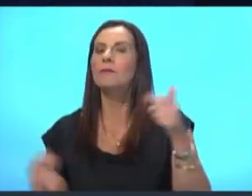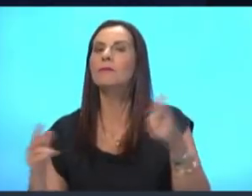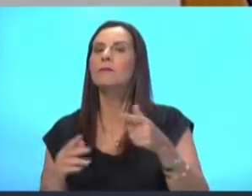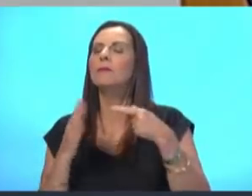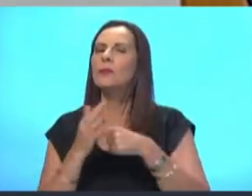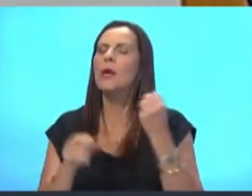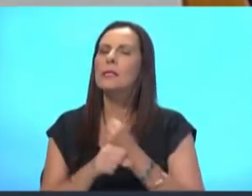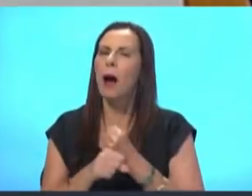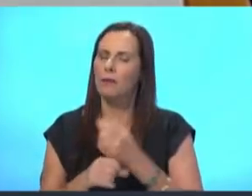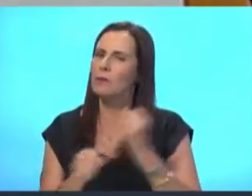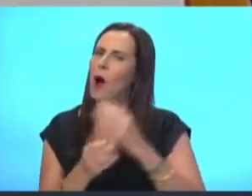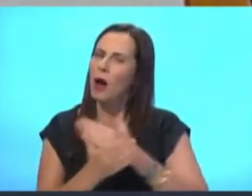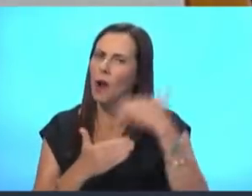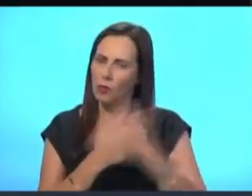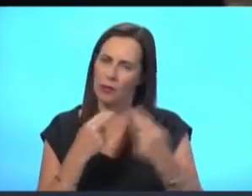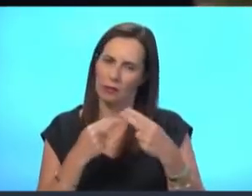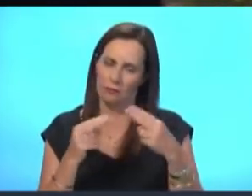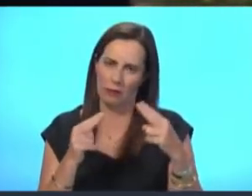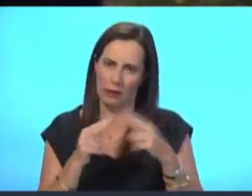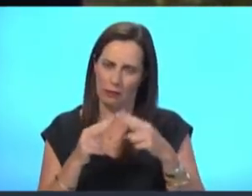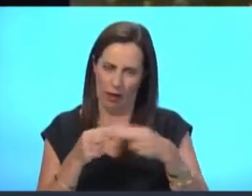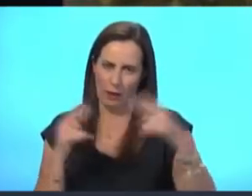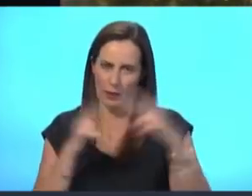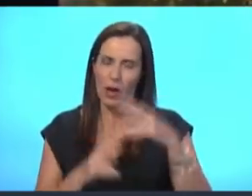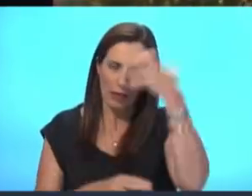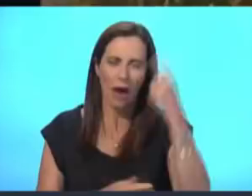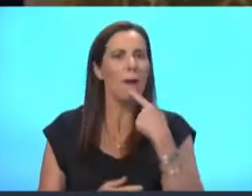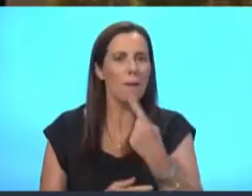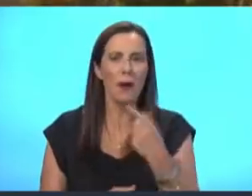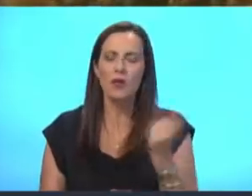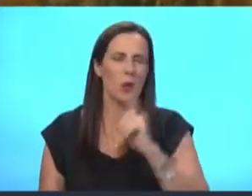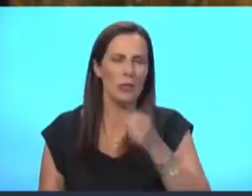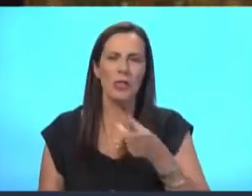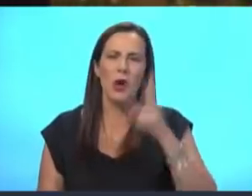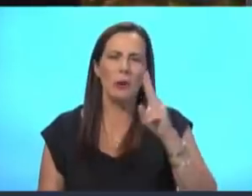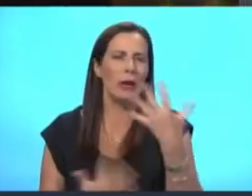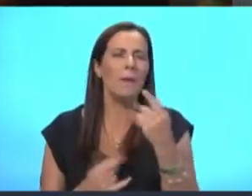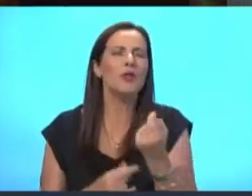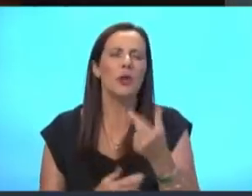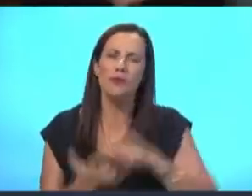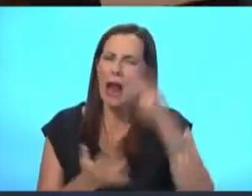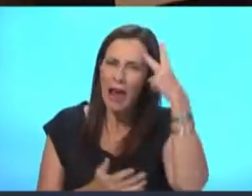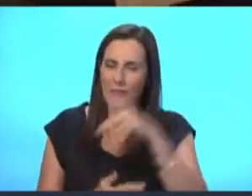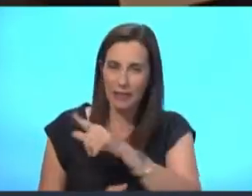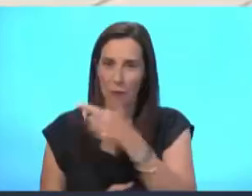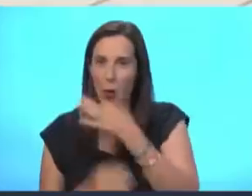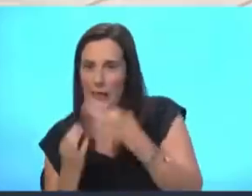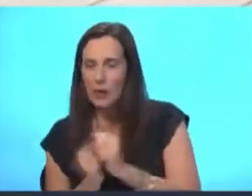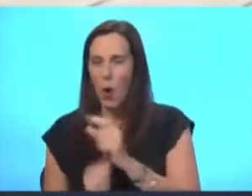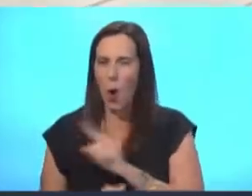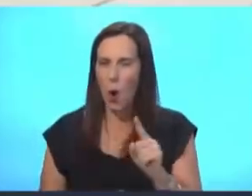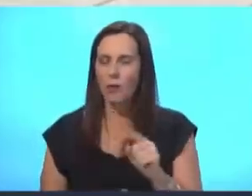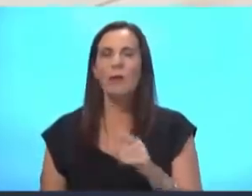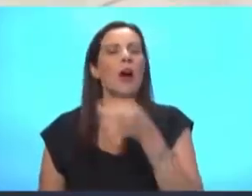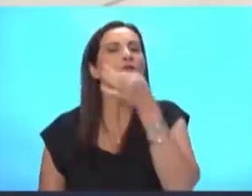זמנם להכנות האחרונות לקראת הפגישה. טראמפ כבר אמר שלא יזדקק ליותר מכמה שניות להבין אם קים רציני או לא.